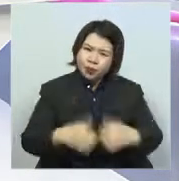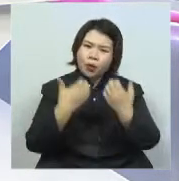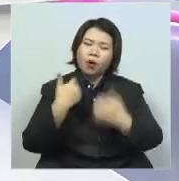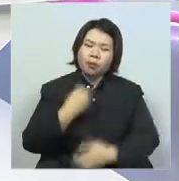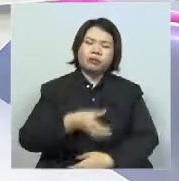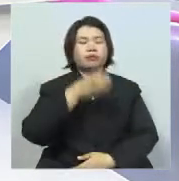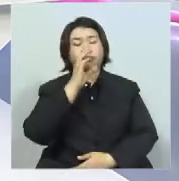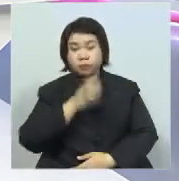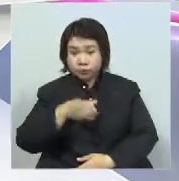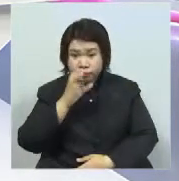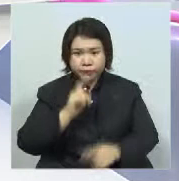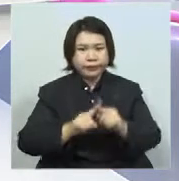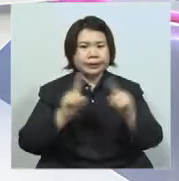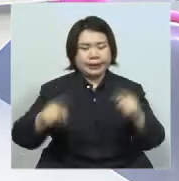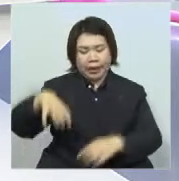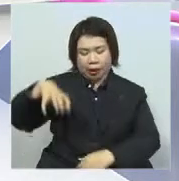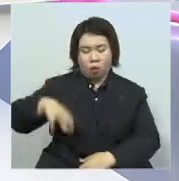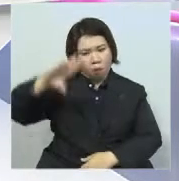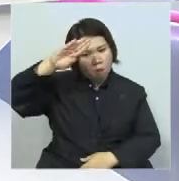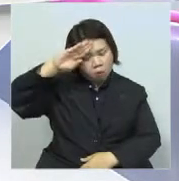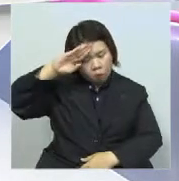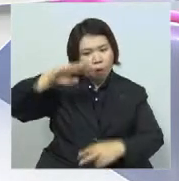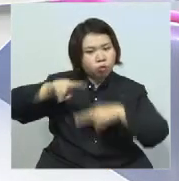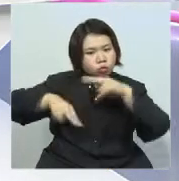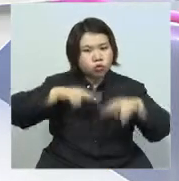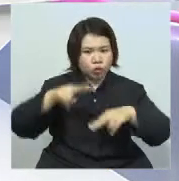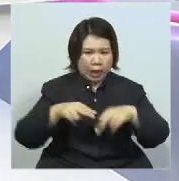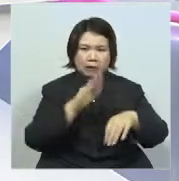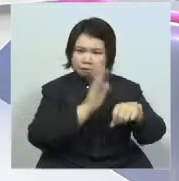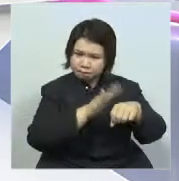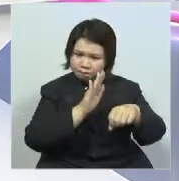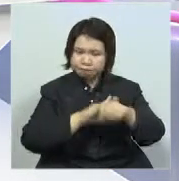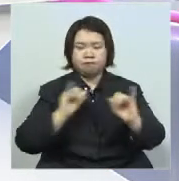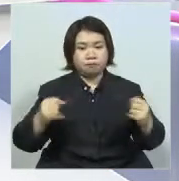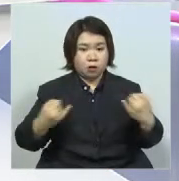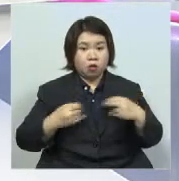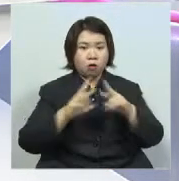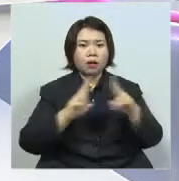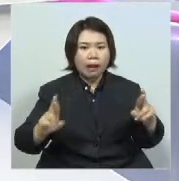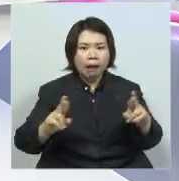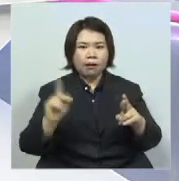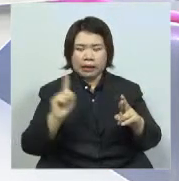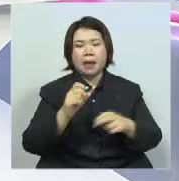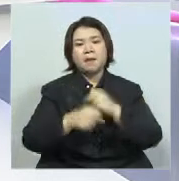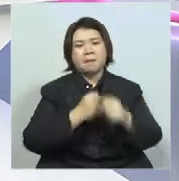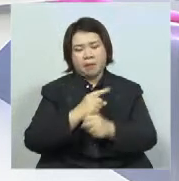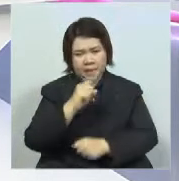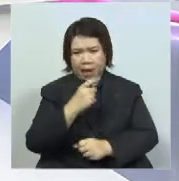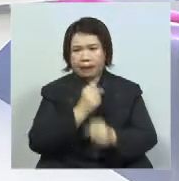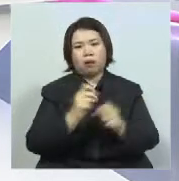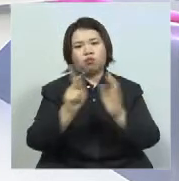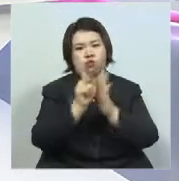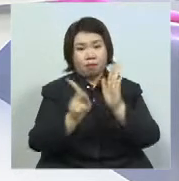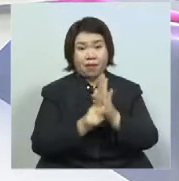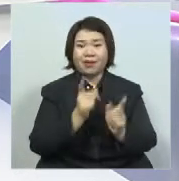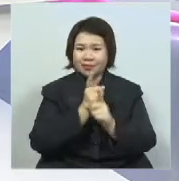จะไปดื่มกินกันแต่ว่าทางกรมควบคุมโรคเนี่ยย้ำมาแล้วนะคะว่าย้ำไปถึงผู้ประกอบการเลยว่าในช่วงเทศกาลปีใหม่ต้องปฏิบัติตามก